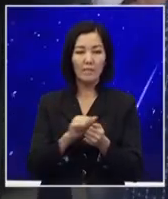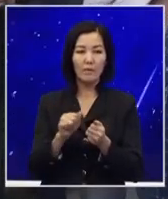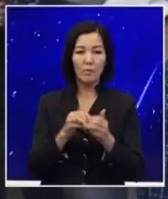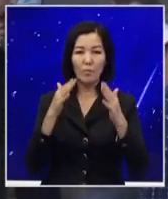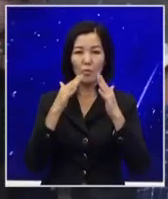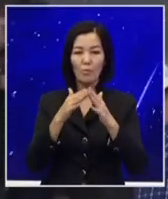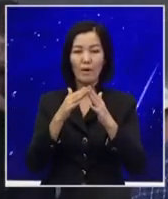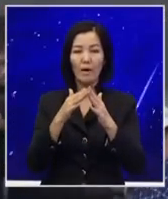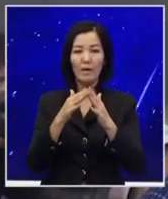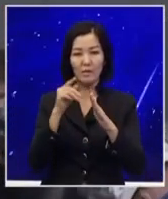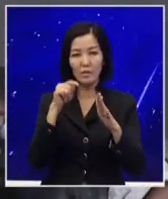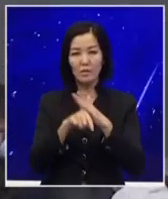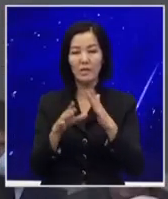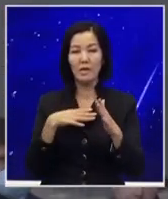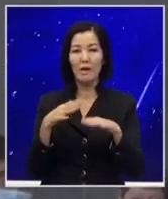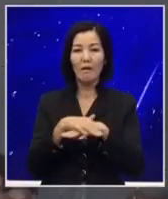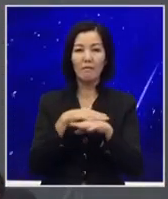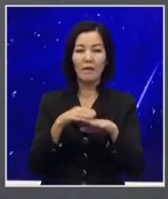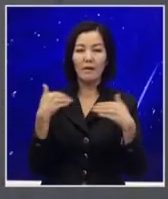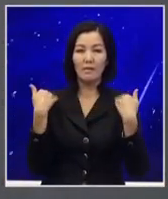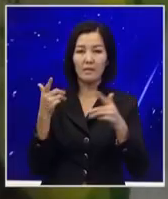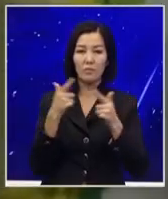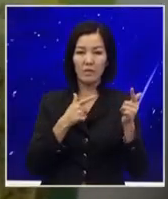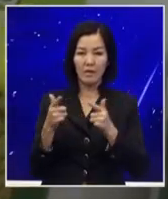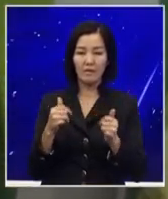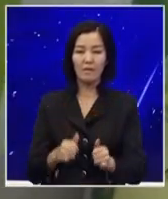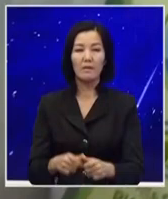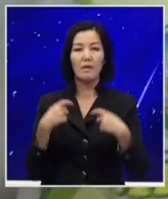жиып жатыр. Одан кейін ішкі нарыққа шығаруға дайындайды.